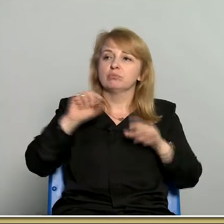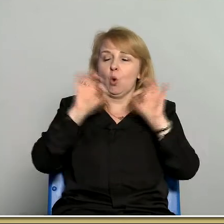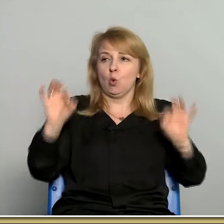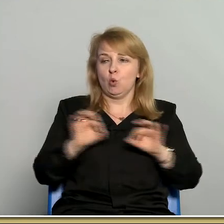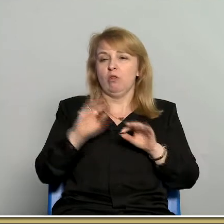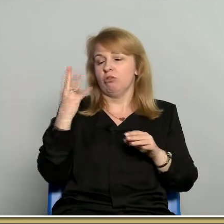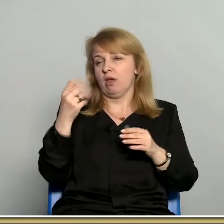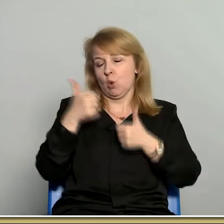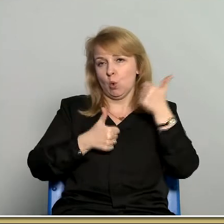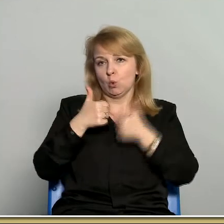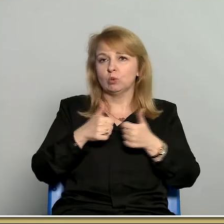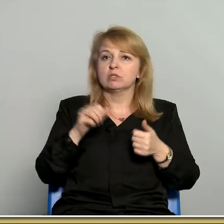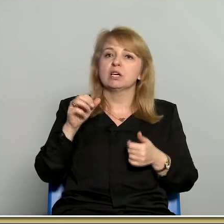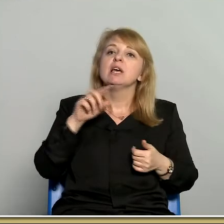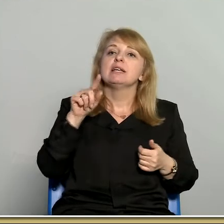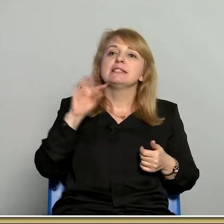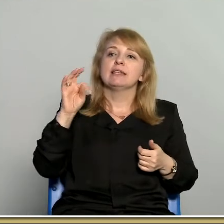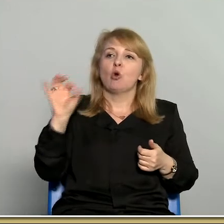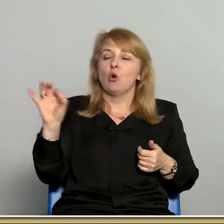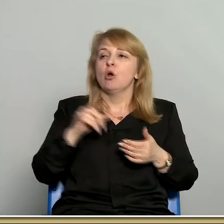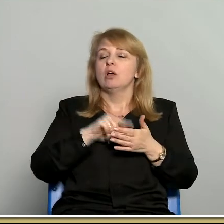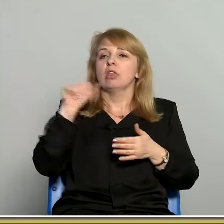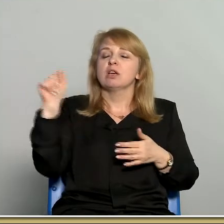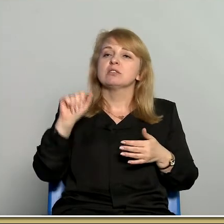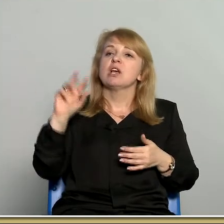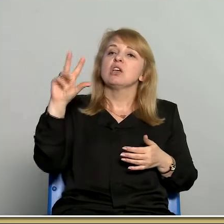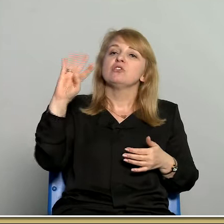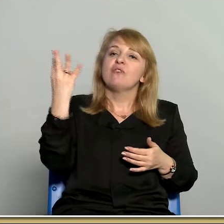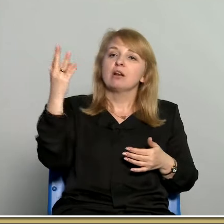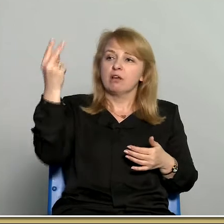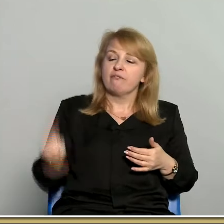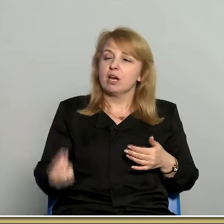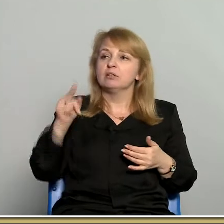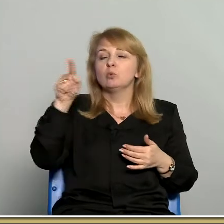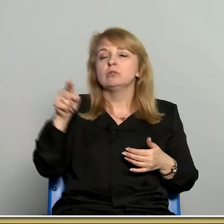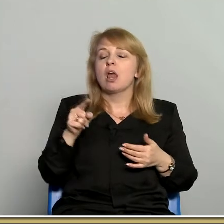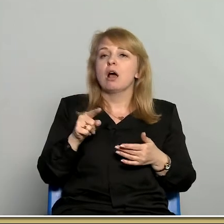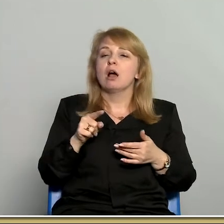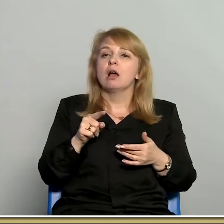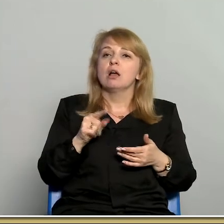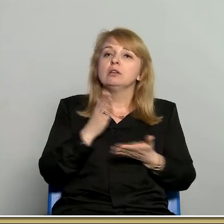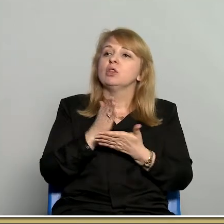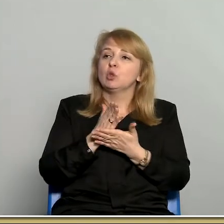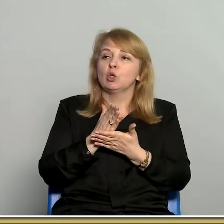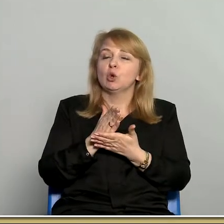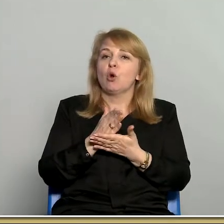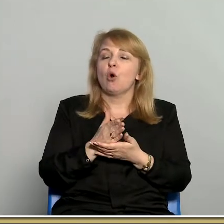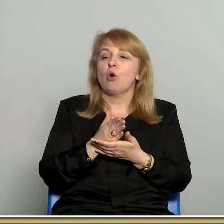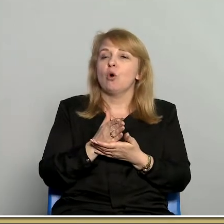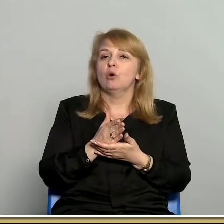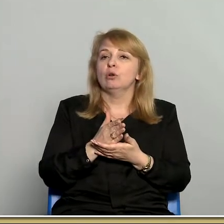konkursy w ramach ZIT-u w czwartym kwartale, dedykowane tylko dla tych